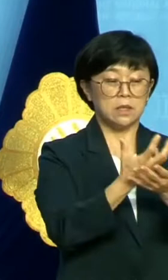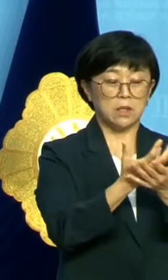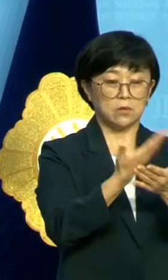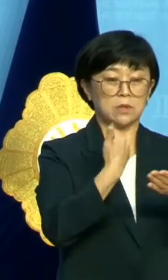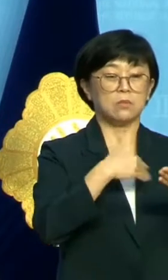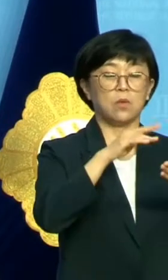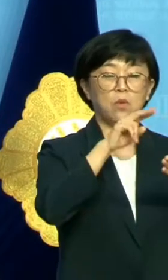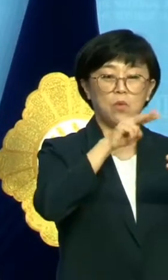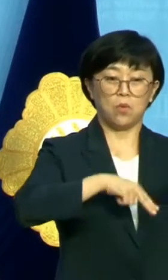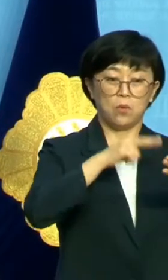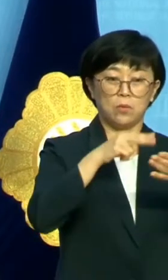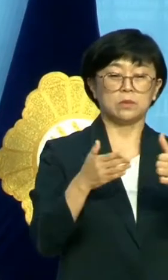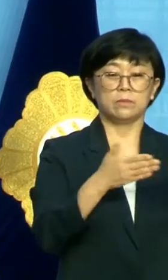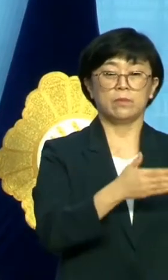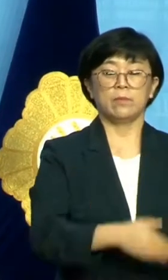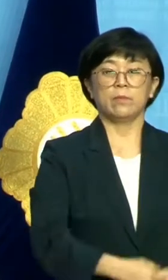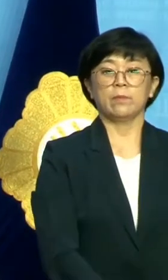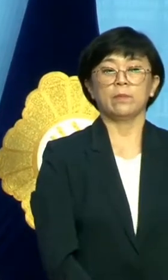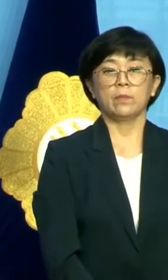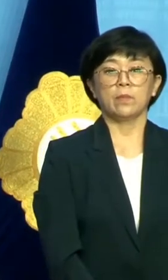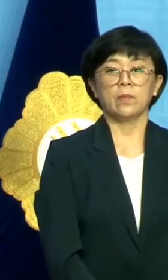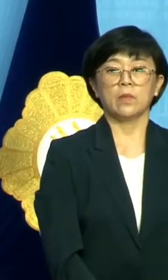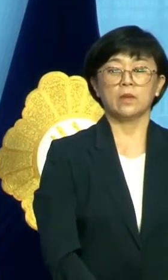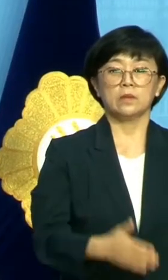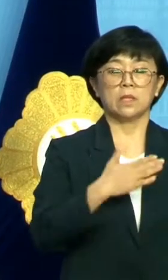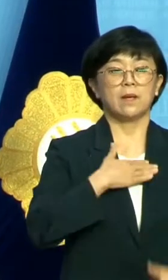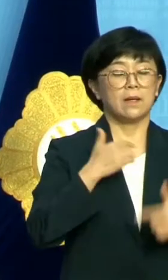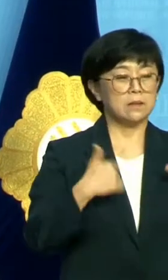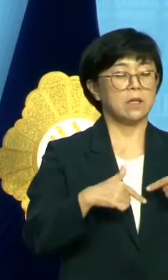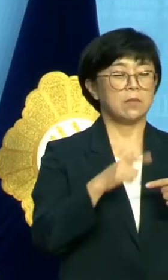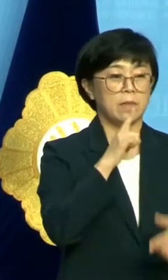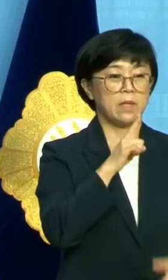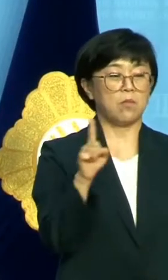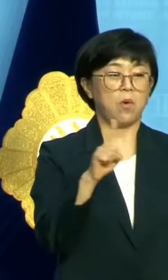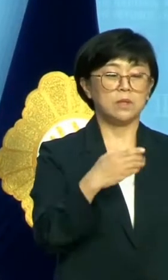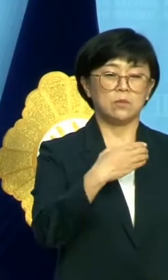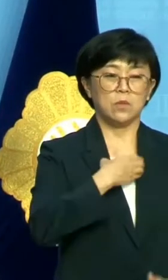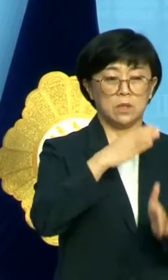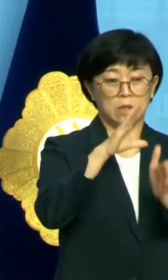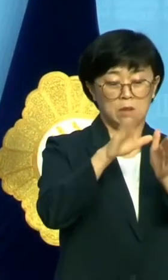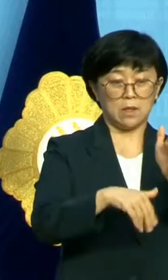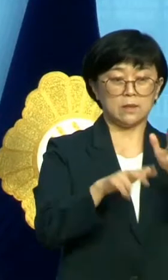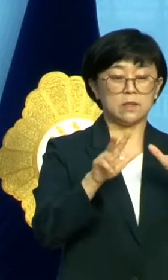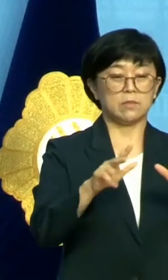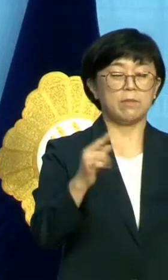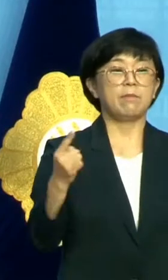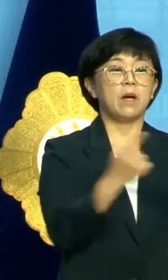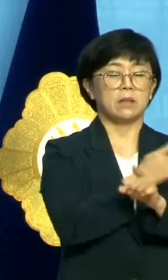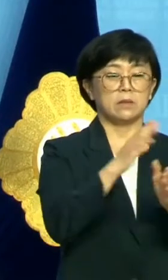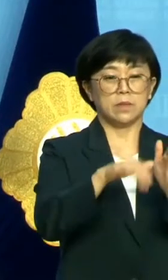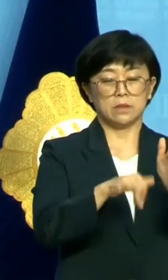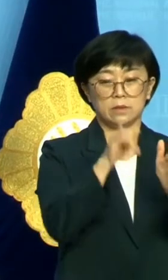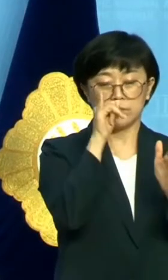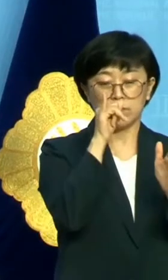참고해 주셨으면 합니다. 제가 늘 말씀드리지만 지금은 위기의 시기이자 전환의